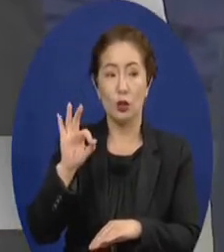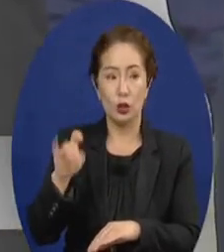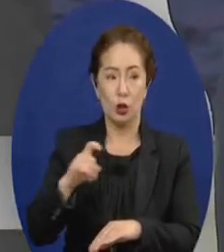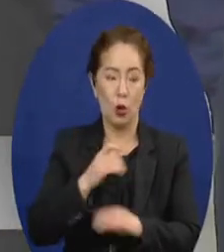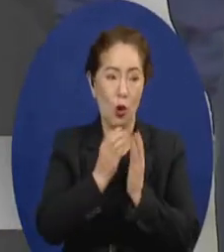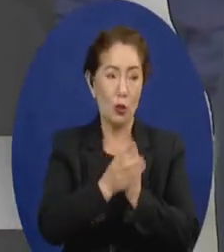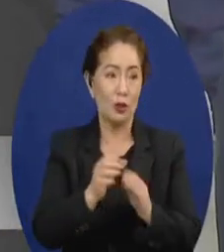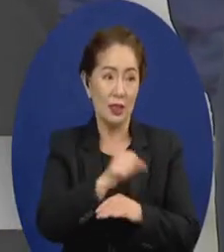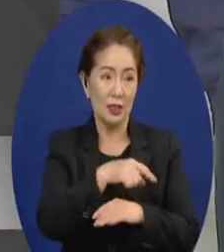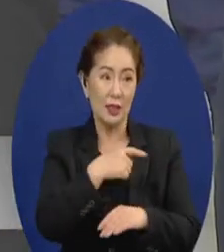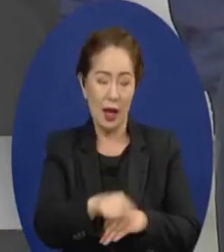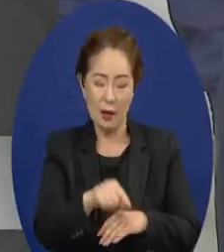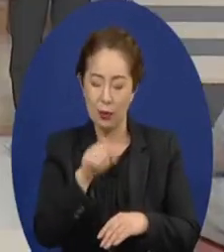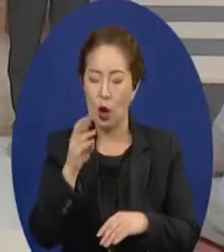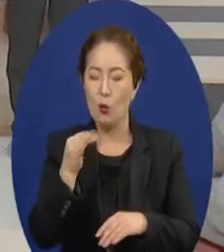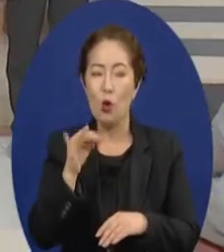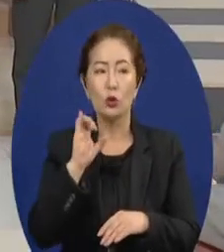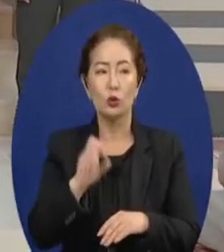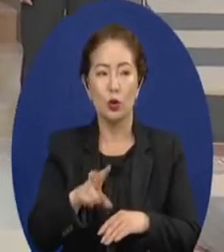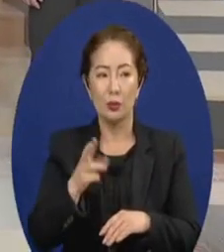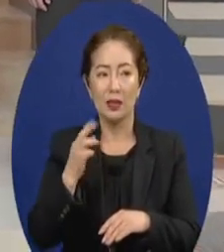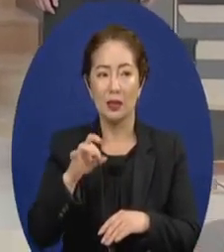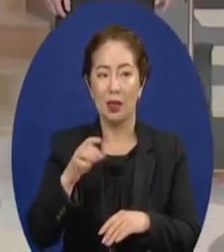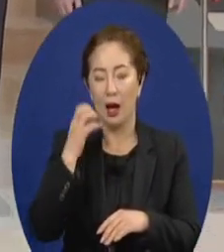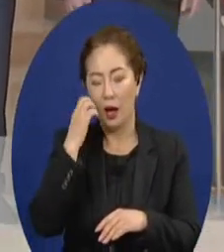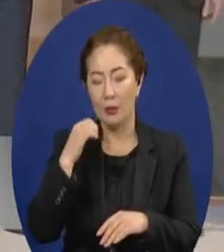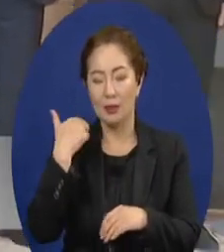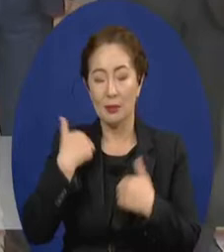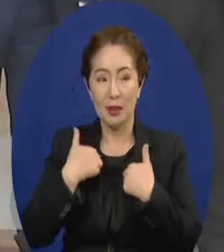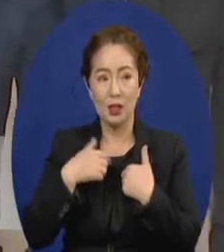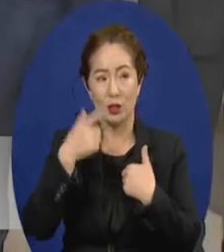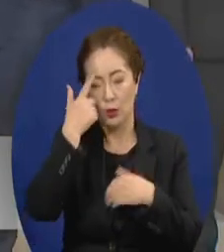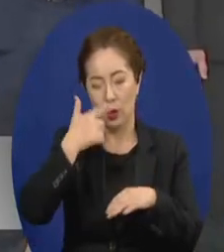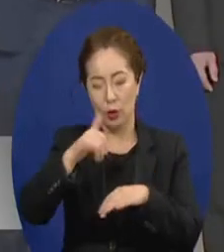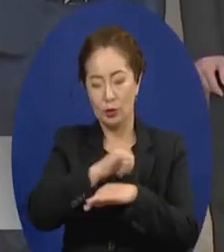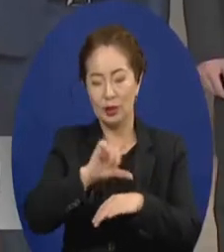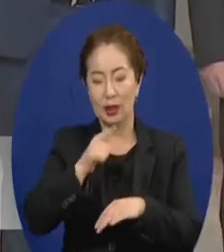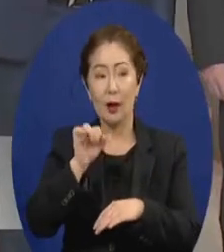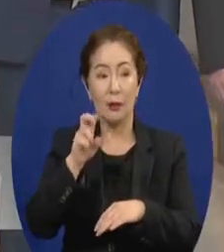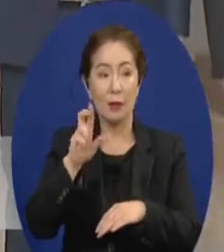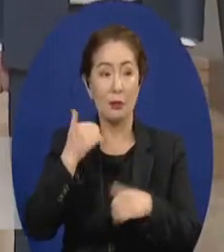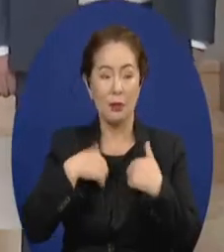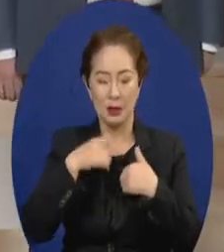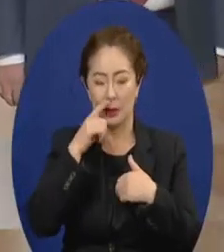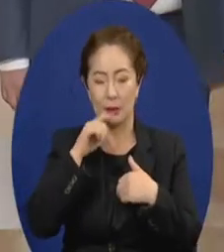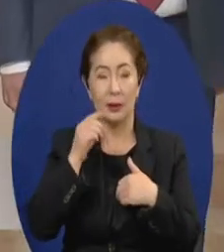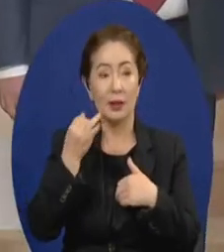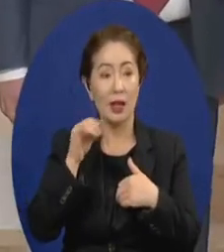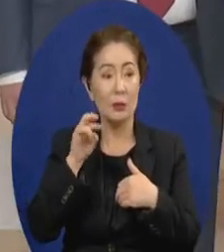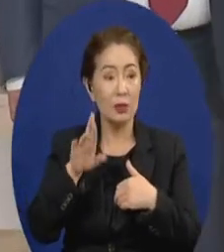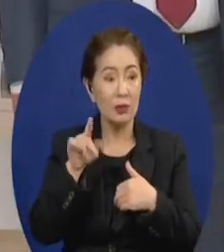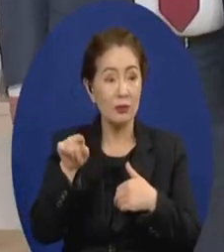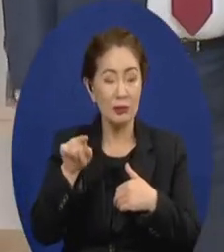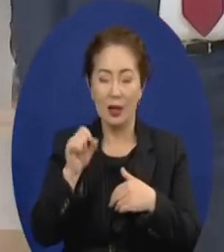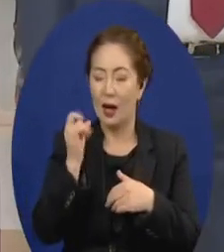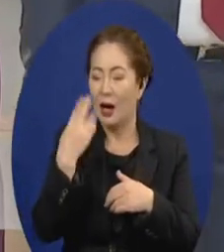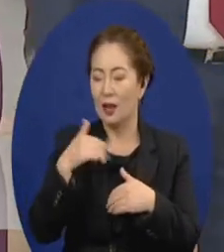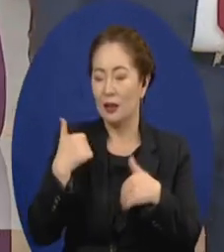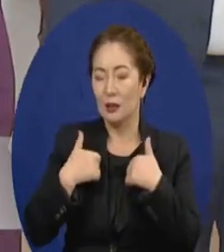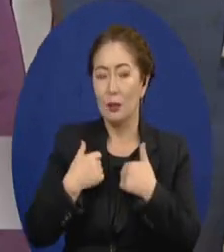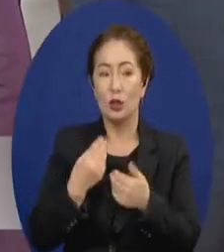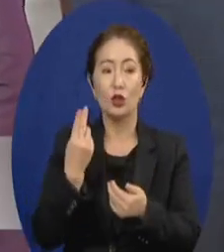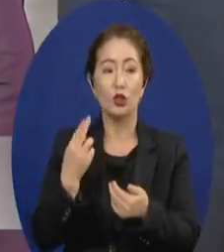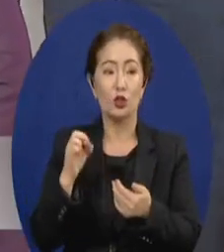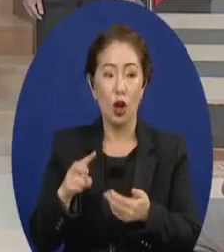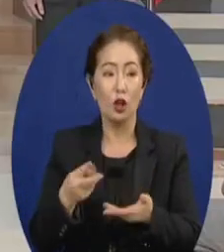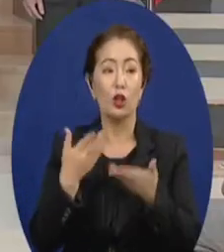Мөрөн сумын Дэлгэр Мөрөн цогцлбор сургуулийн Ахмад багш, Монгол улсын Гавьяат багш Жигждийн Нямжав нарт Ардын багш цол хүртээгээд